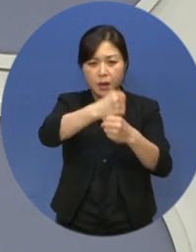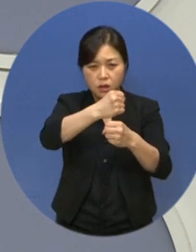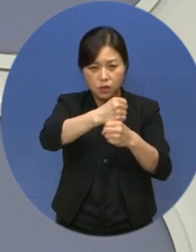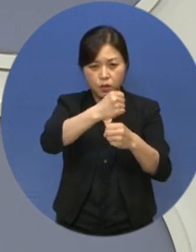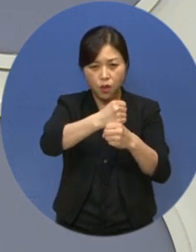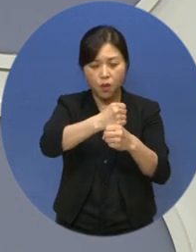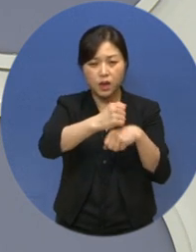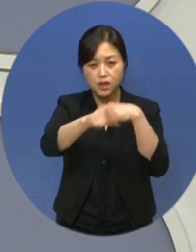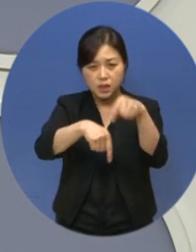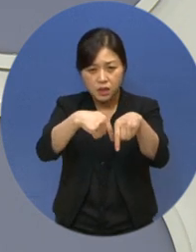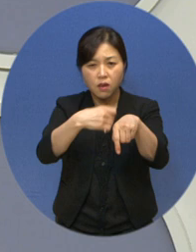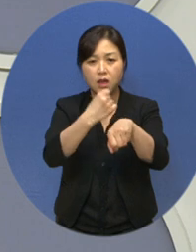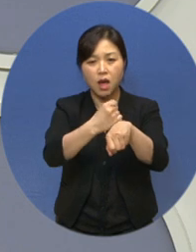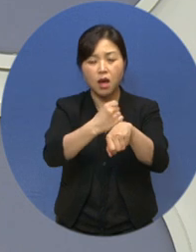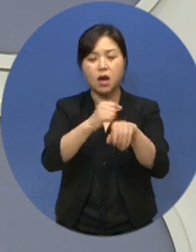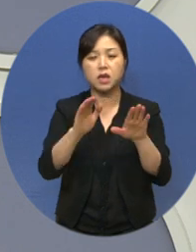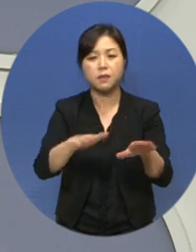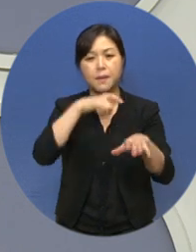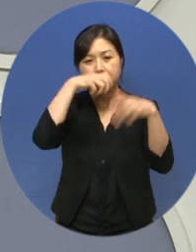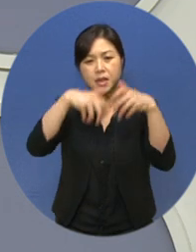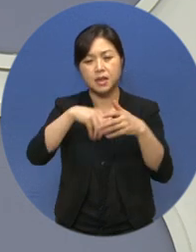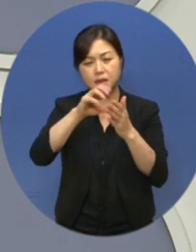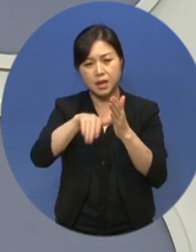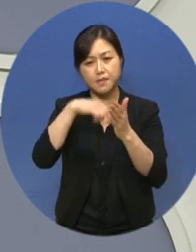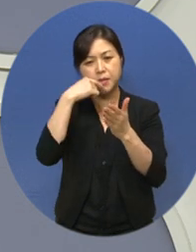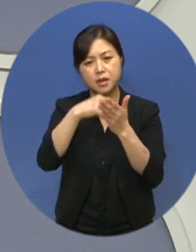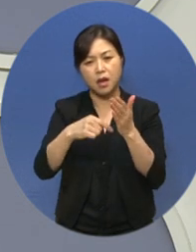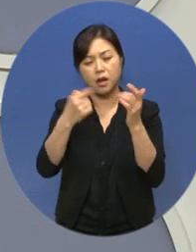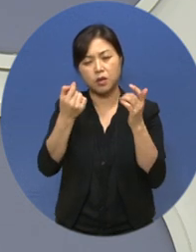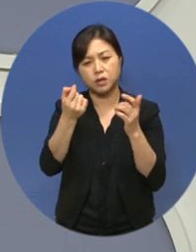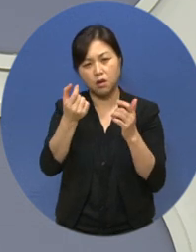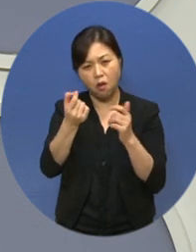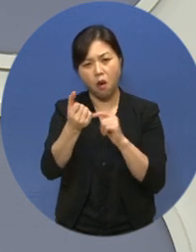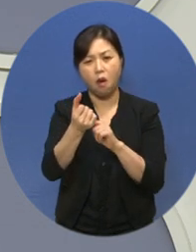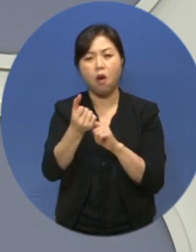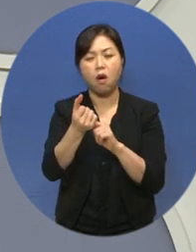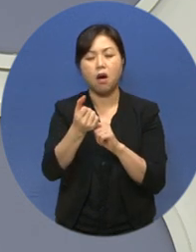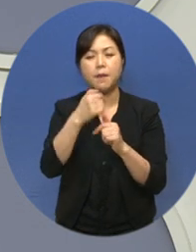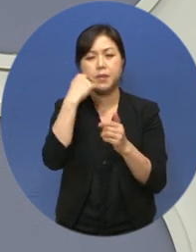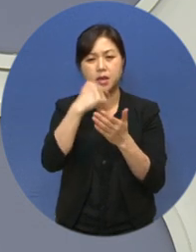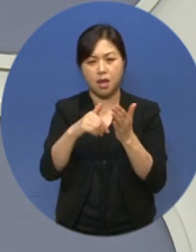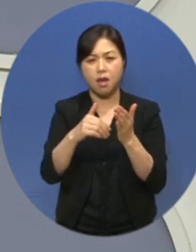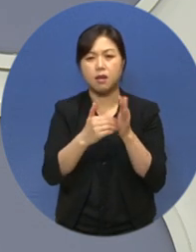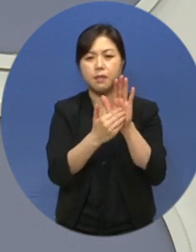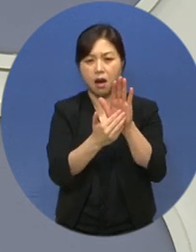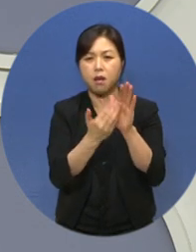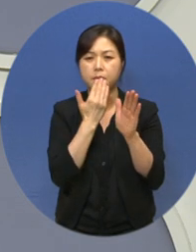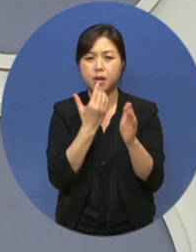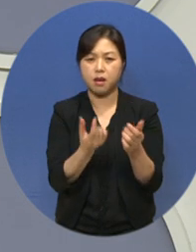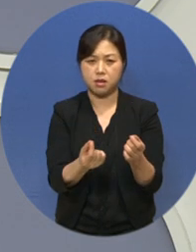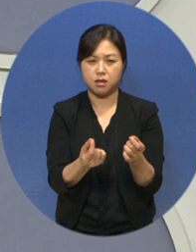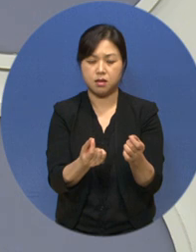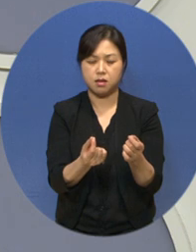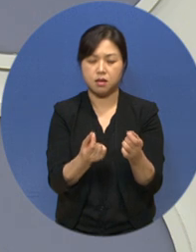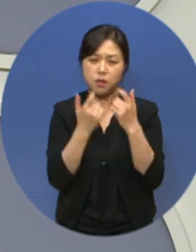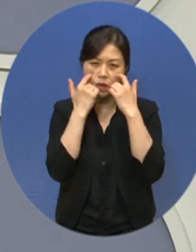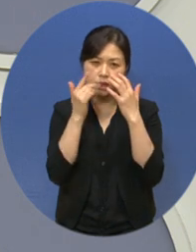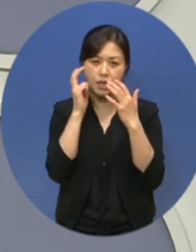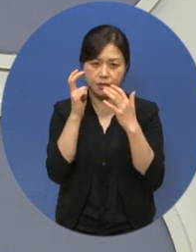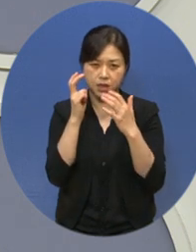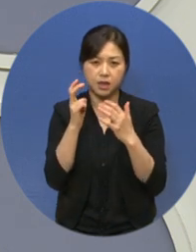실천했더라면 니 피해가 덜 피해가 덜 띄고 또 피해를 막을 수 있는 여주 dg 분명